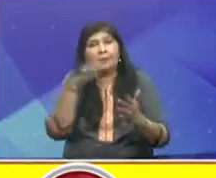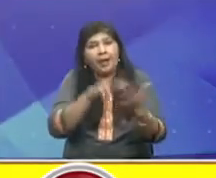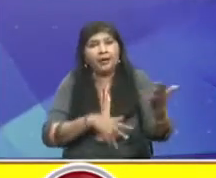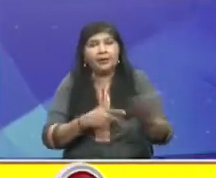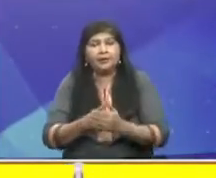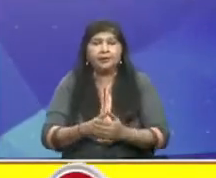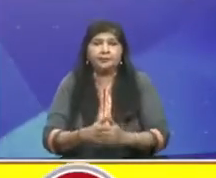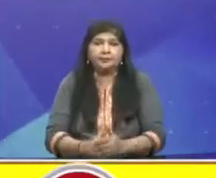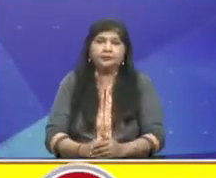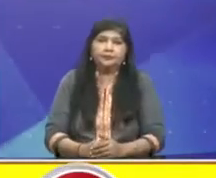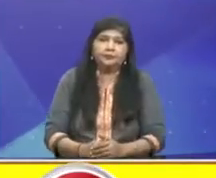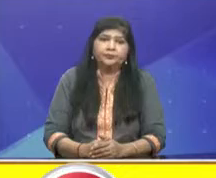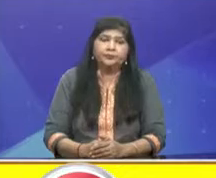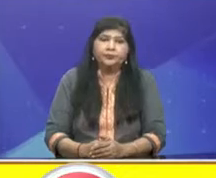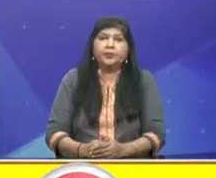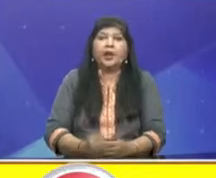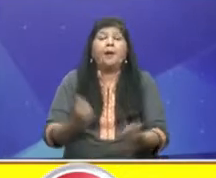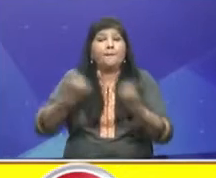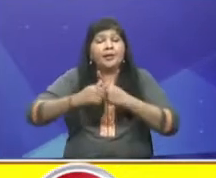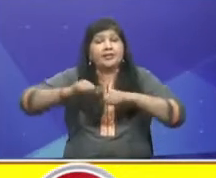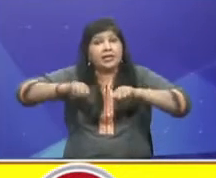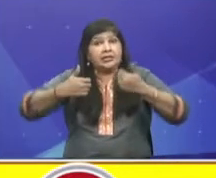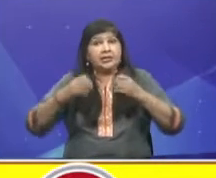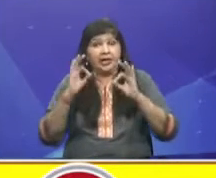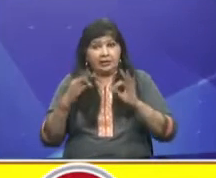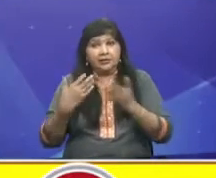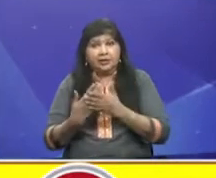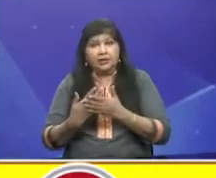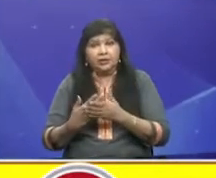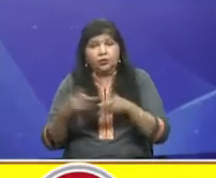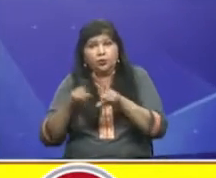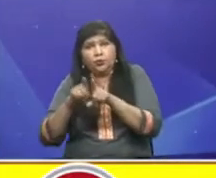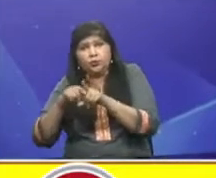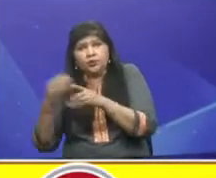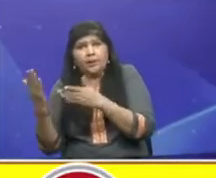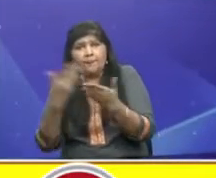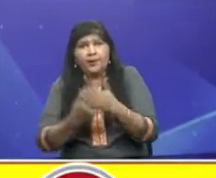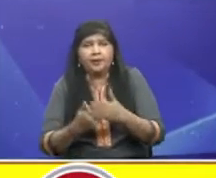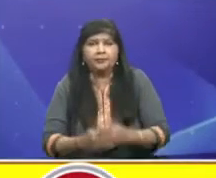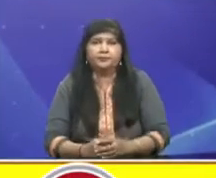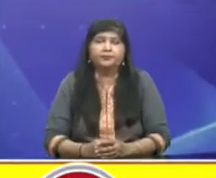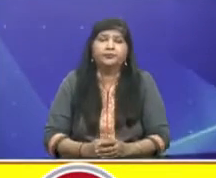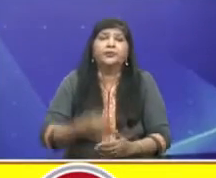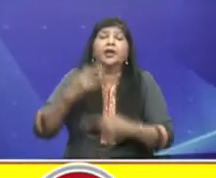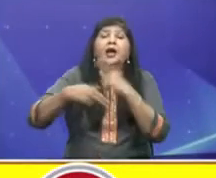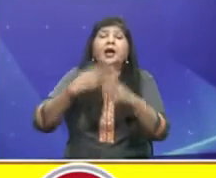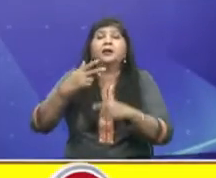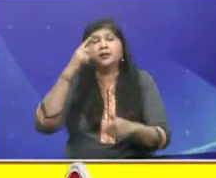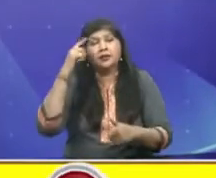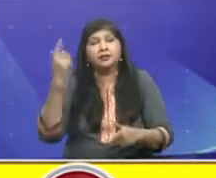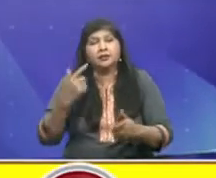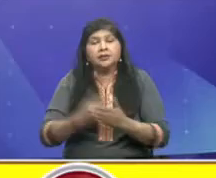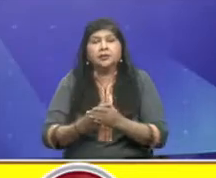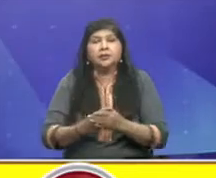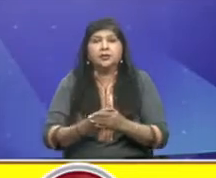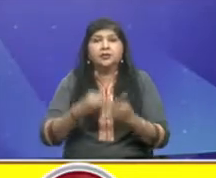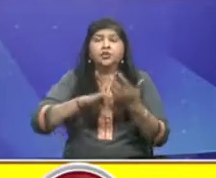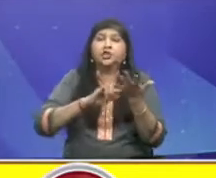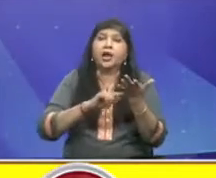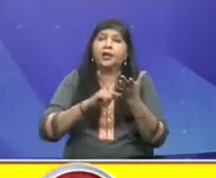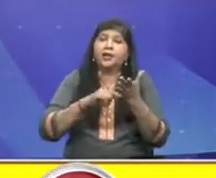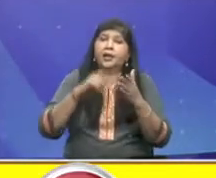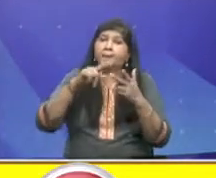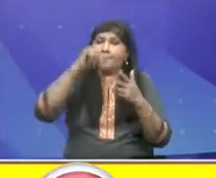किस प्रकार से कर रहे हैं? जैसे बस का रिजल्ट आ गया, उसके भी सारी चीजें बाहर आ गई होगी, तो आगे क्या सोच रहे हैं? सर, स्टार्टअप इंडिया के